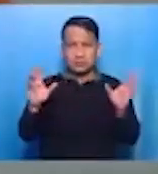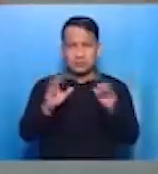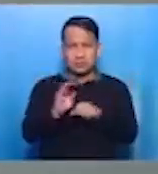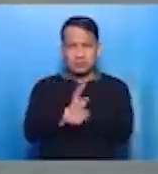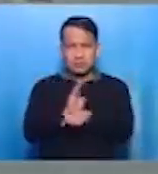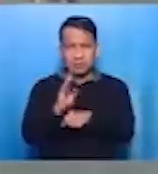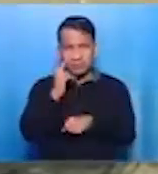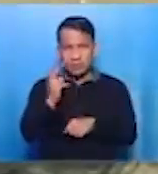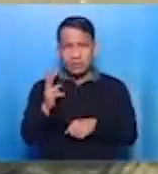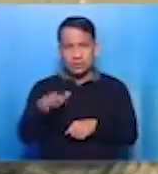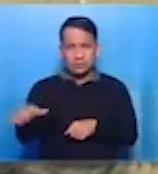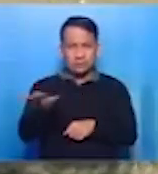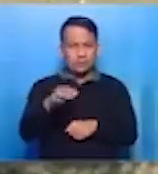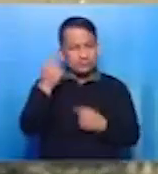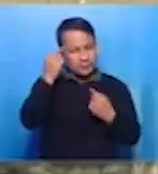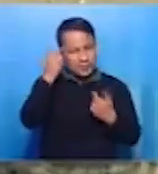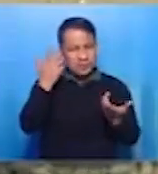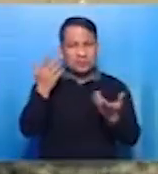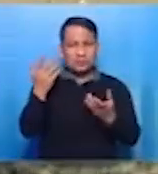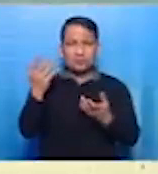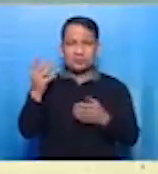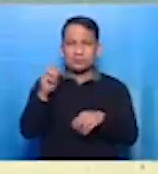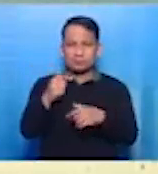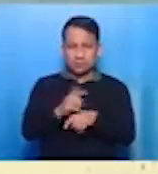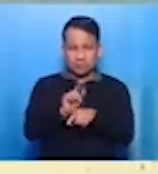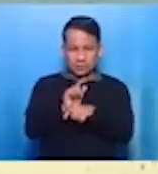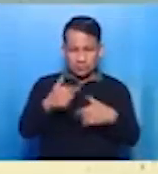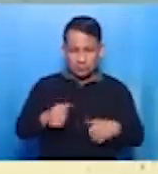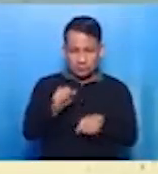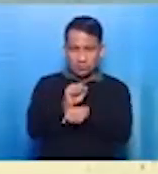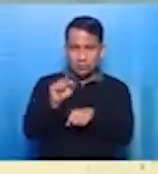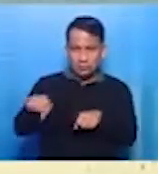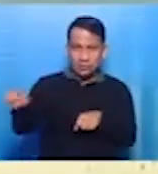mga nasasakupan nito, ang kanilang sinaalang-alang.